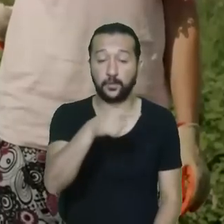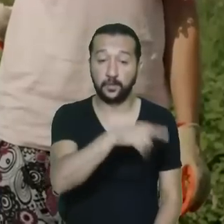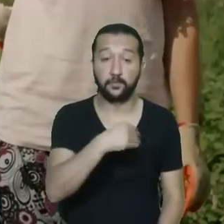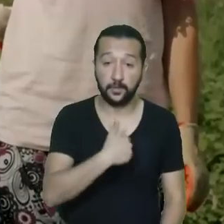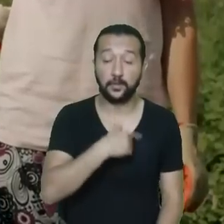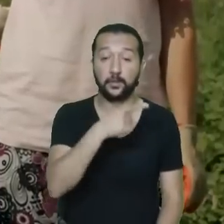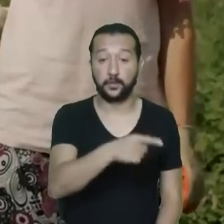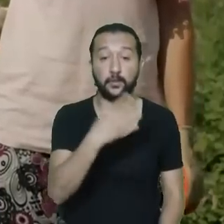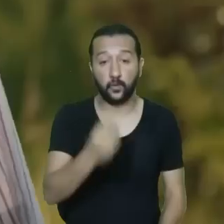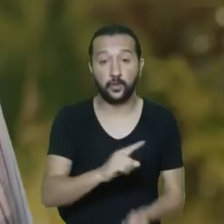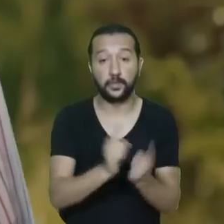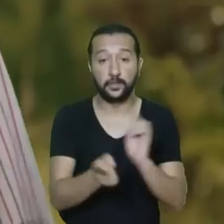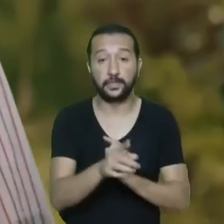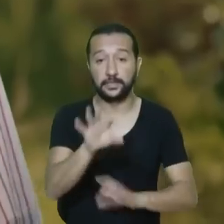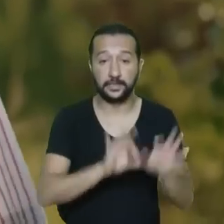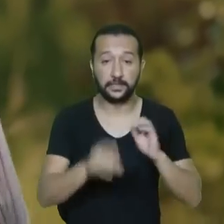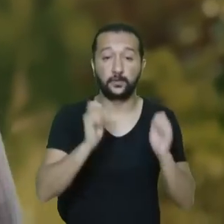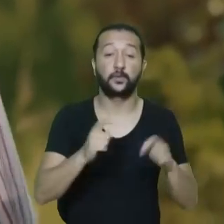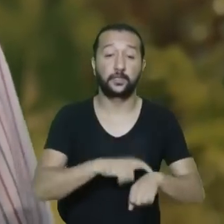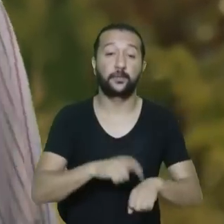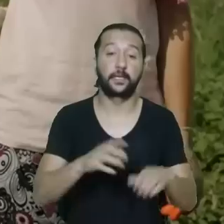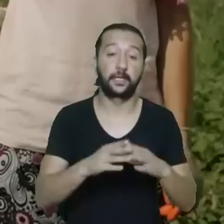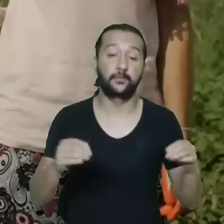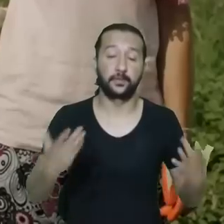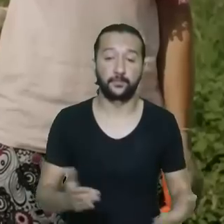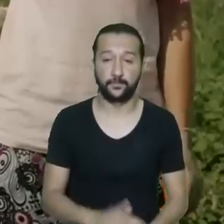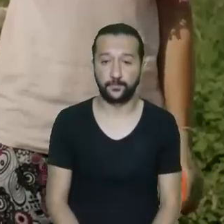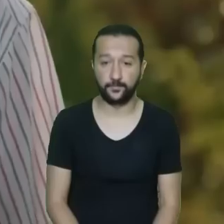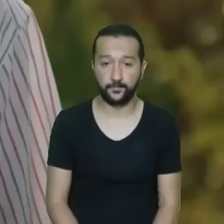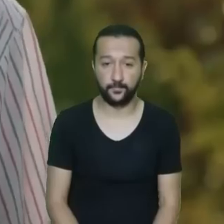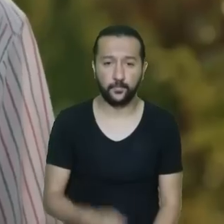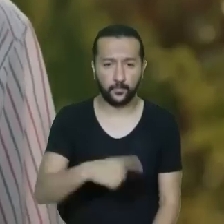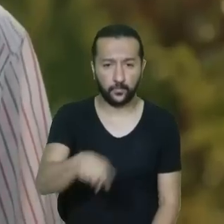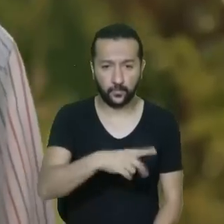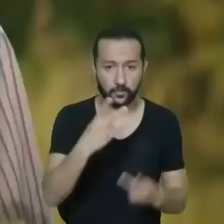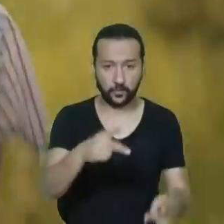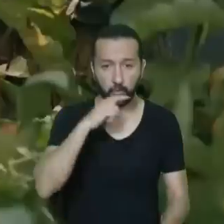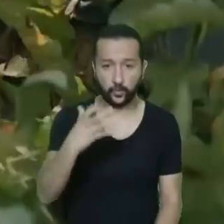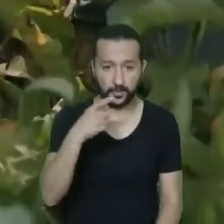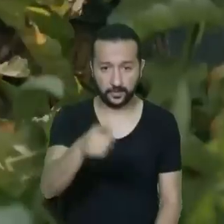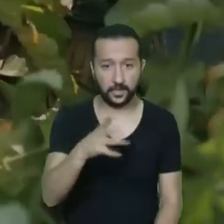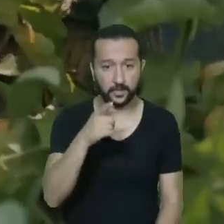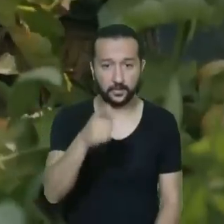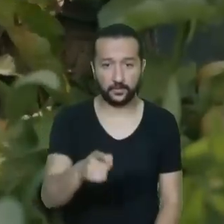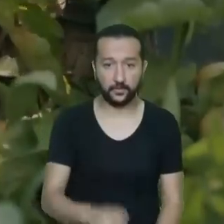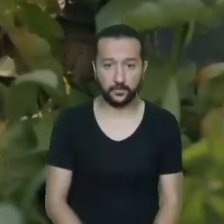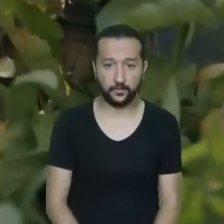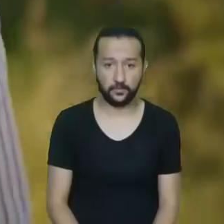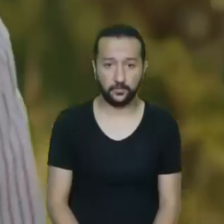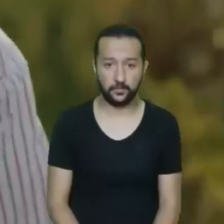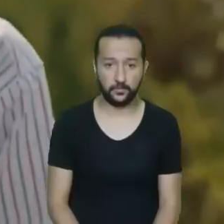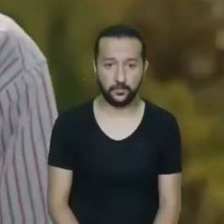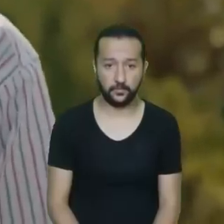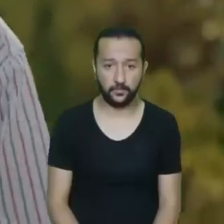bunlar benekli olduğu için saçarken bayağı zaman kaybetmişim. Bunlar da sizin domatesle alıyor herhalde.